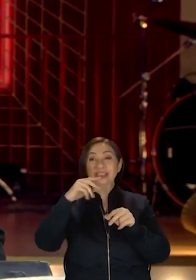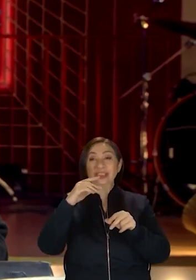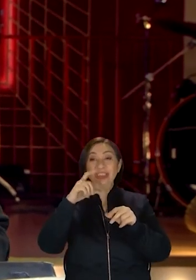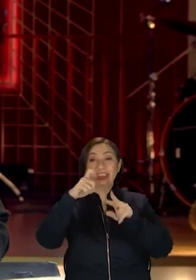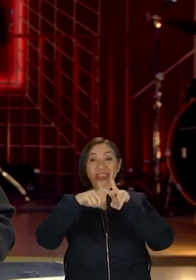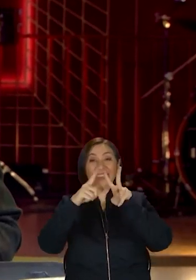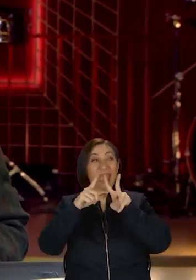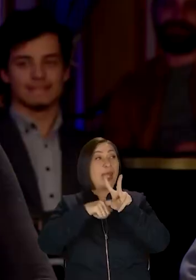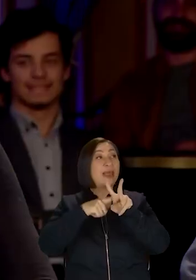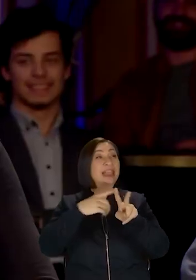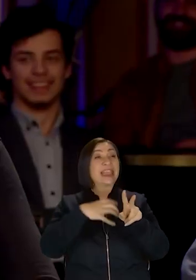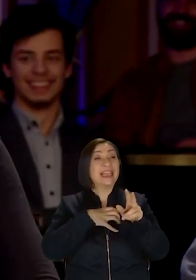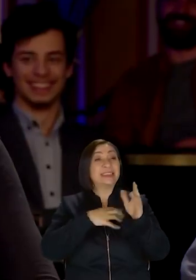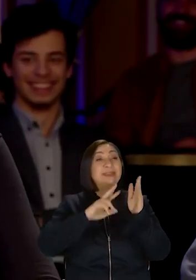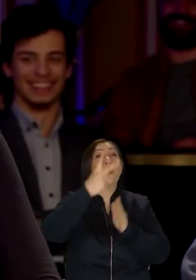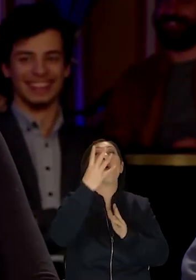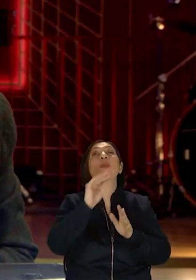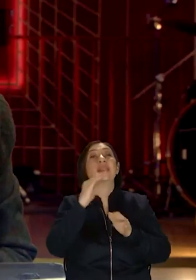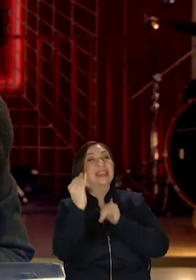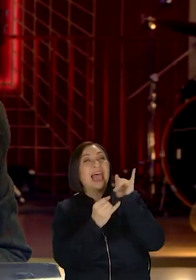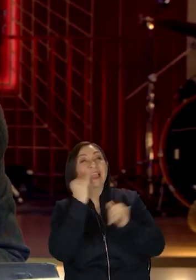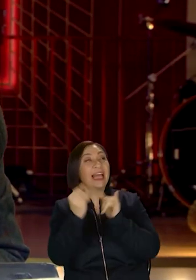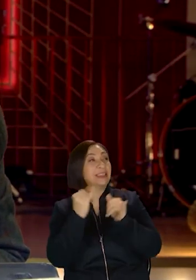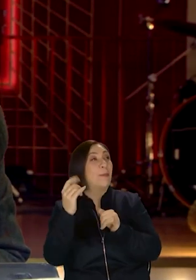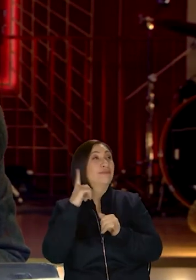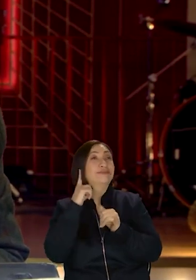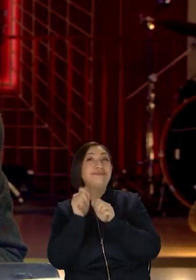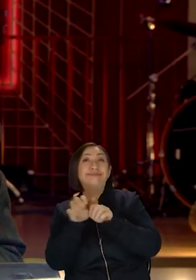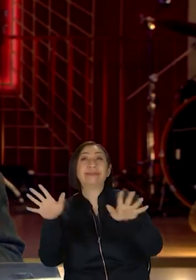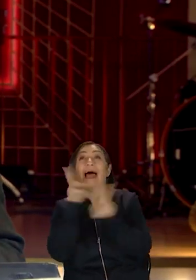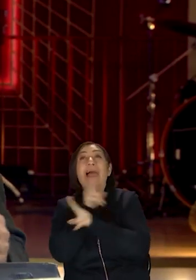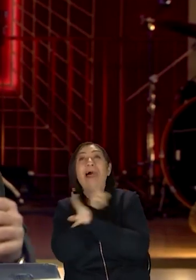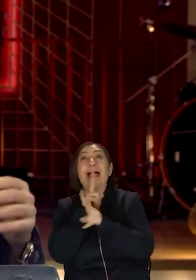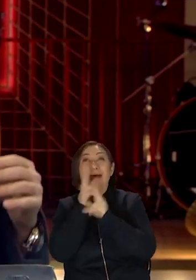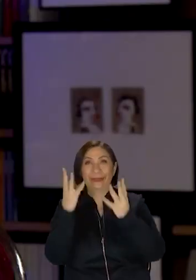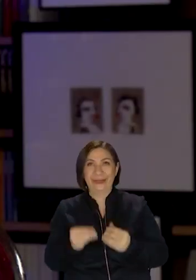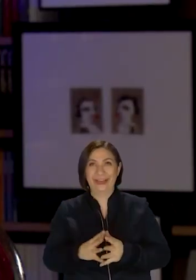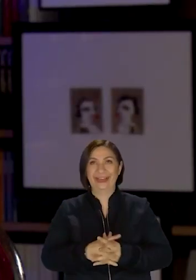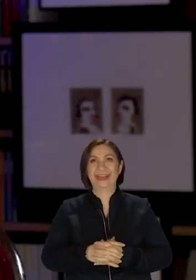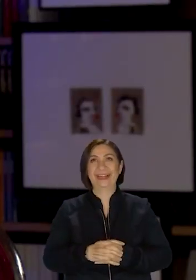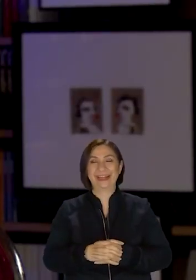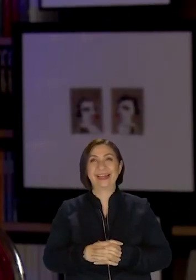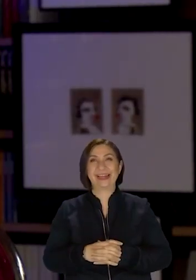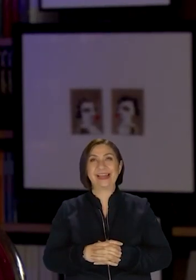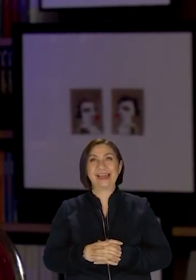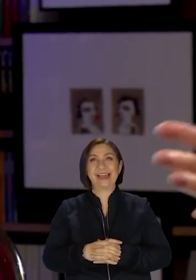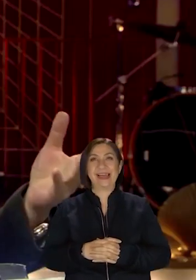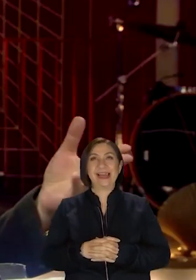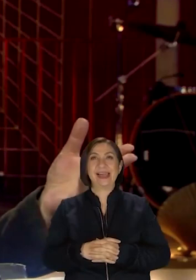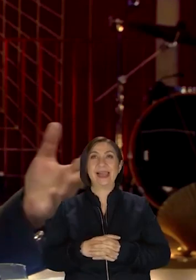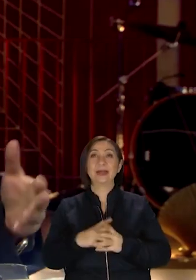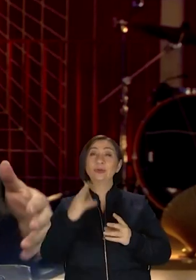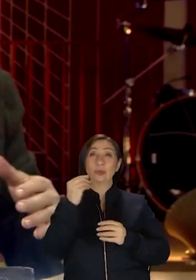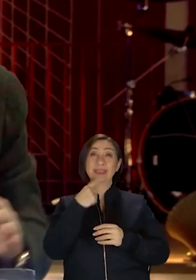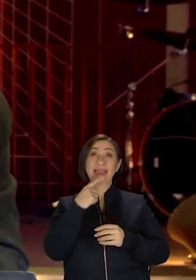Yaman'ın kendisi tutmuyor. Can Yaman'la dalga geçme tutuyor. Ha evet, olabilir. Anladın mı? Anladım, ya, anladım. Ama şahsen